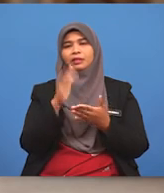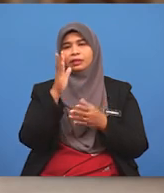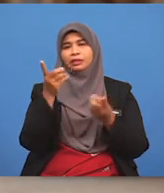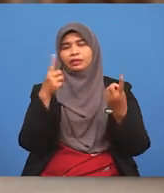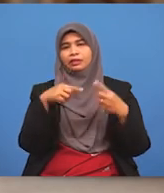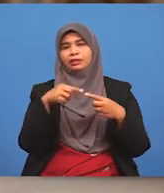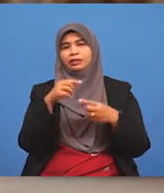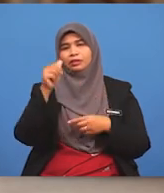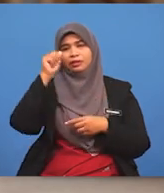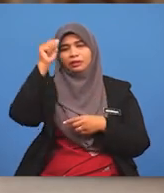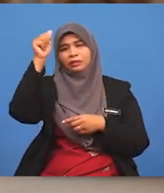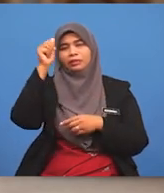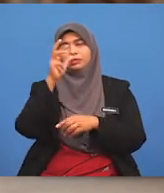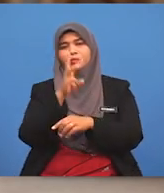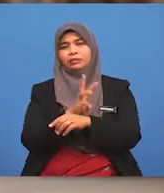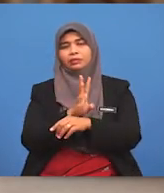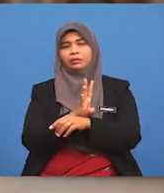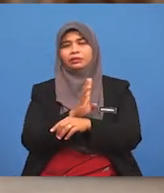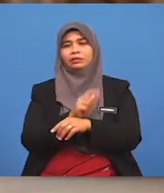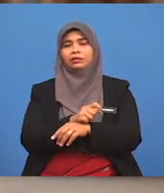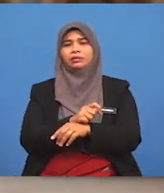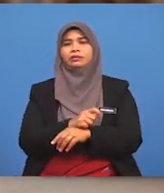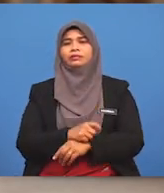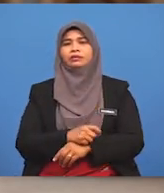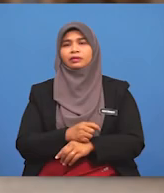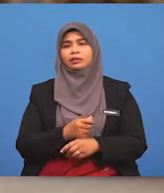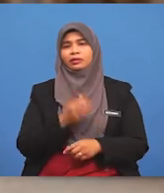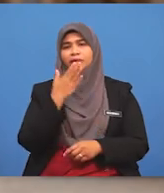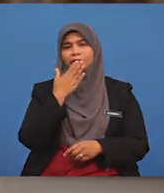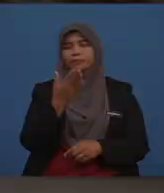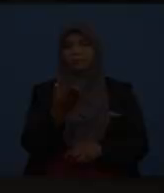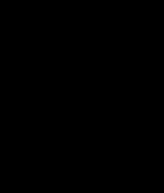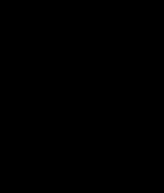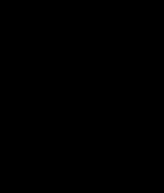Assalamualaikum warahmatullahi wabarakatuh. Sekian, terima kasih.